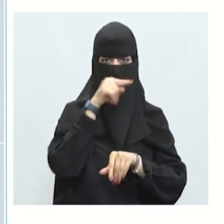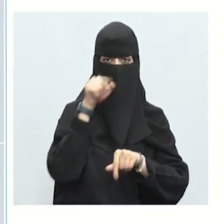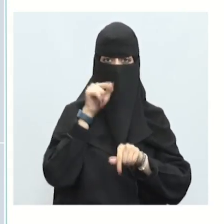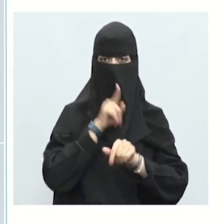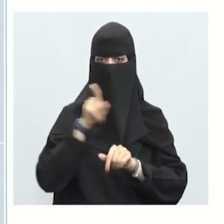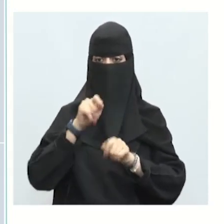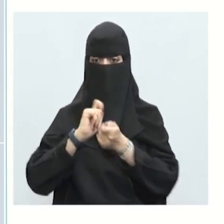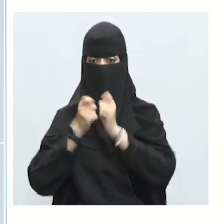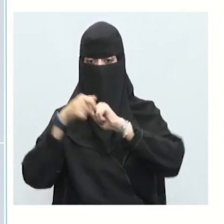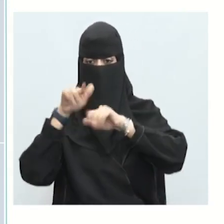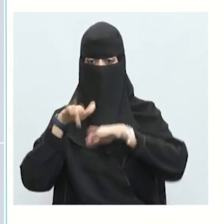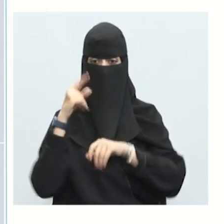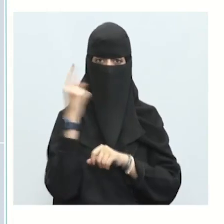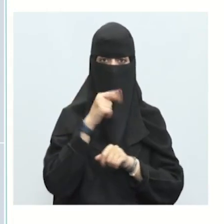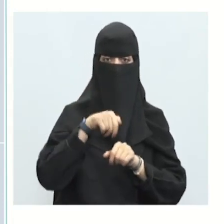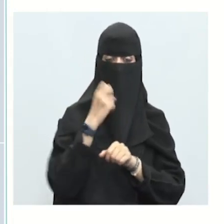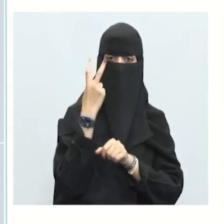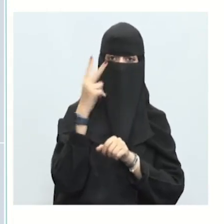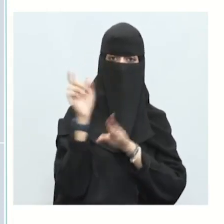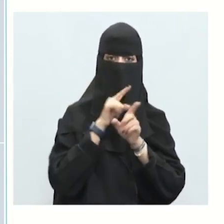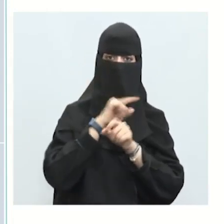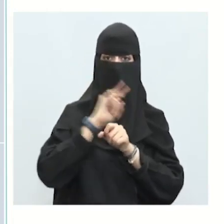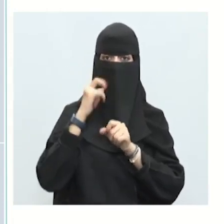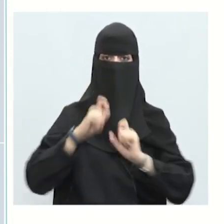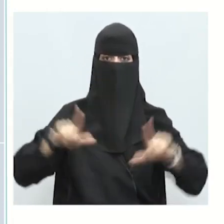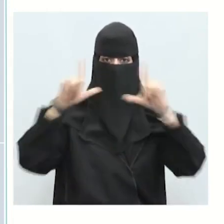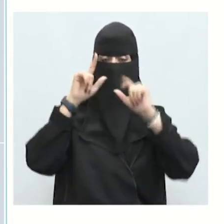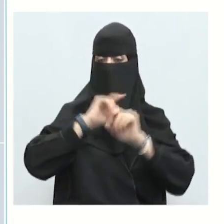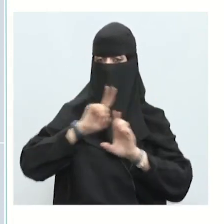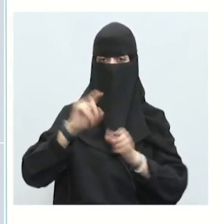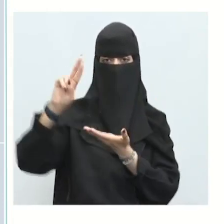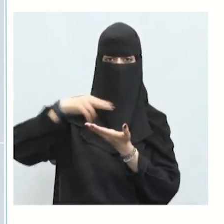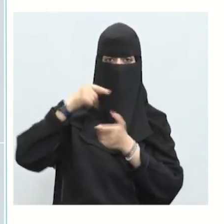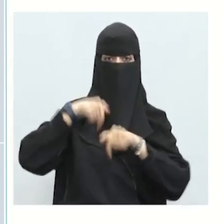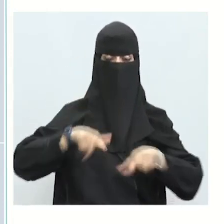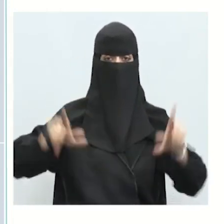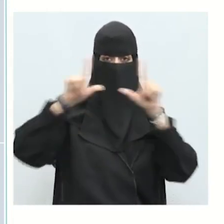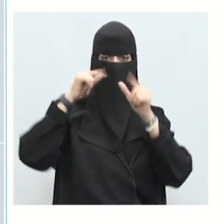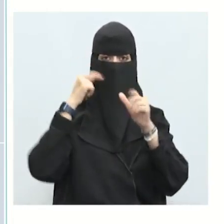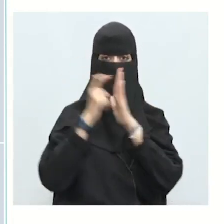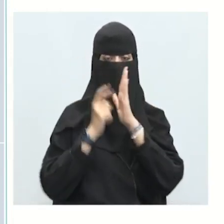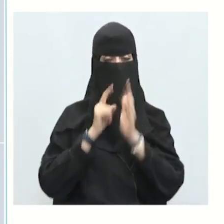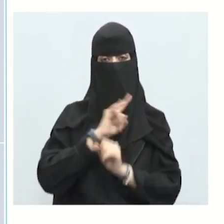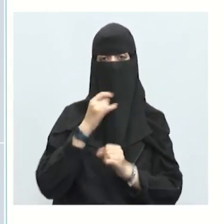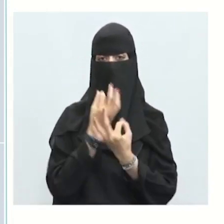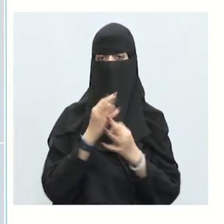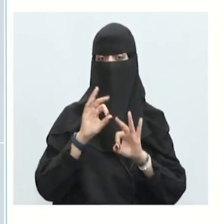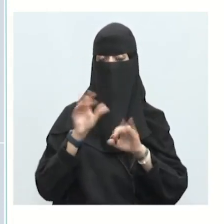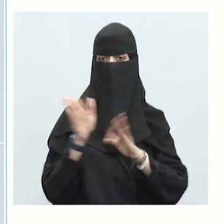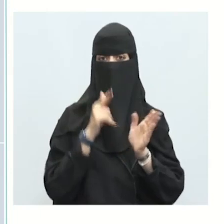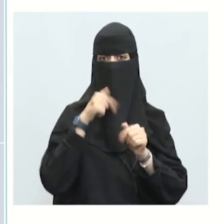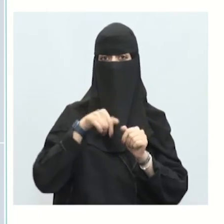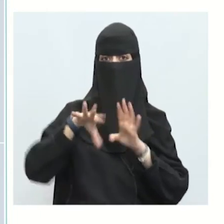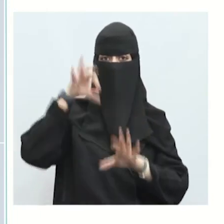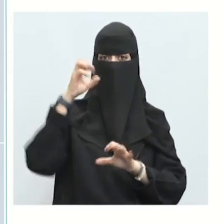الامر والثاني لن تعرض اي رساله على الشاشه لان الشرط لم يتحقق